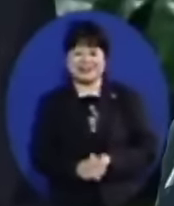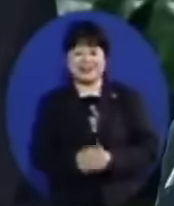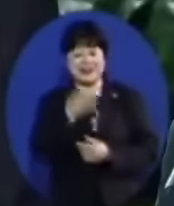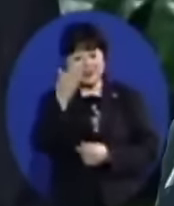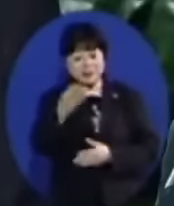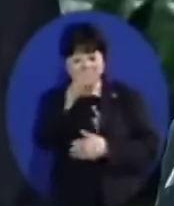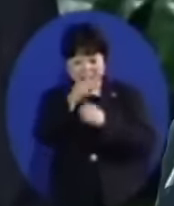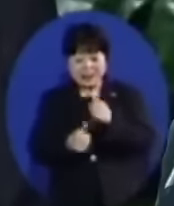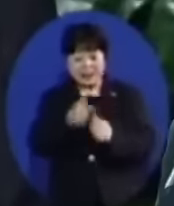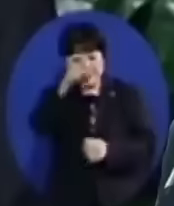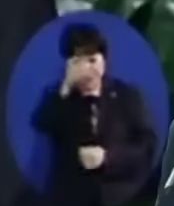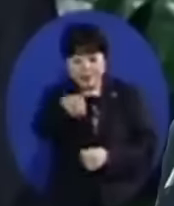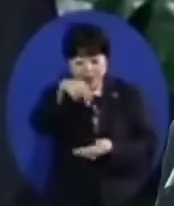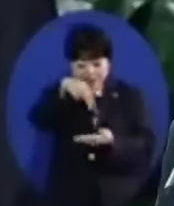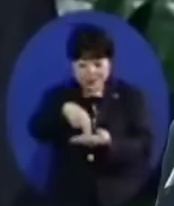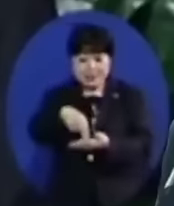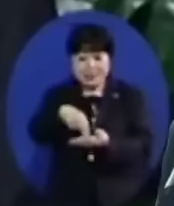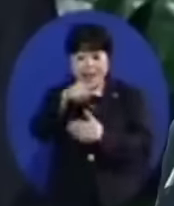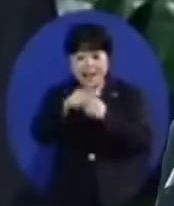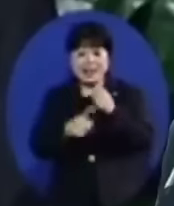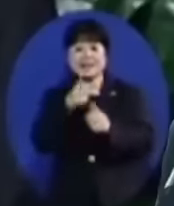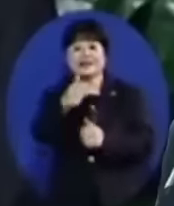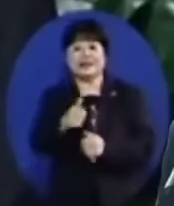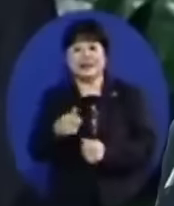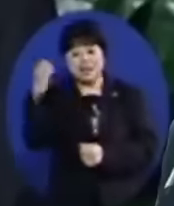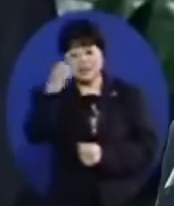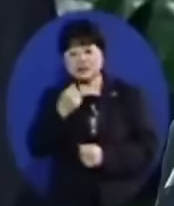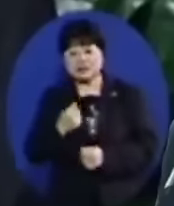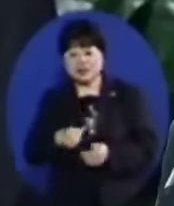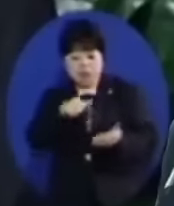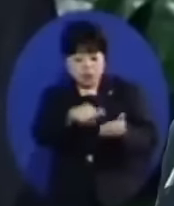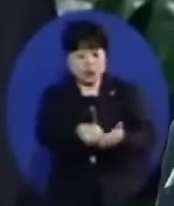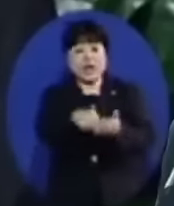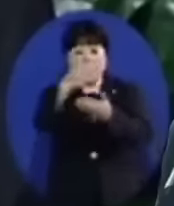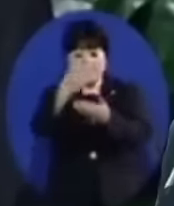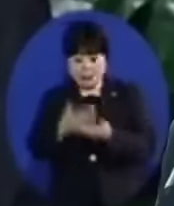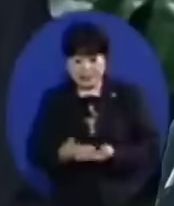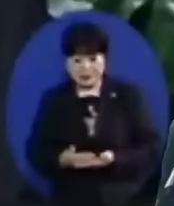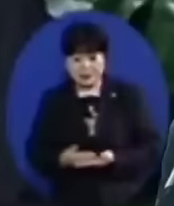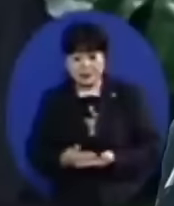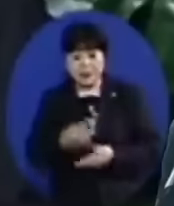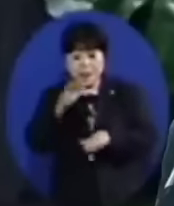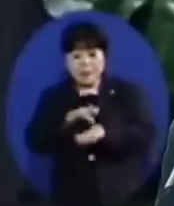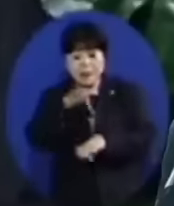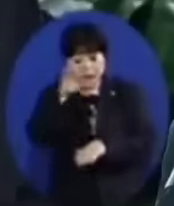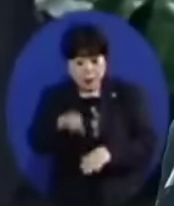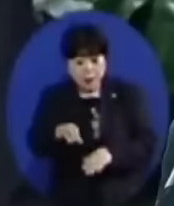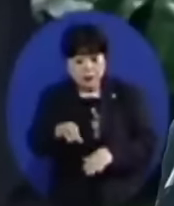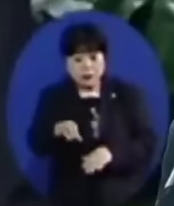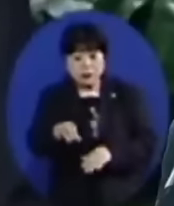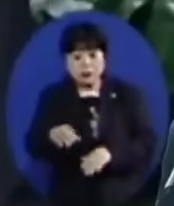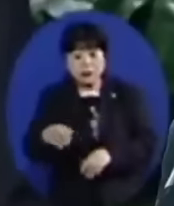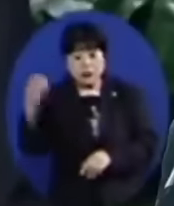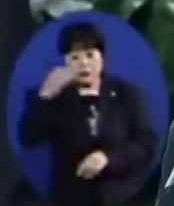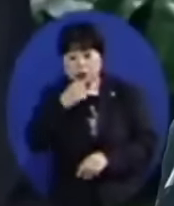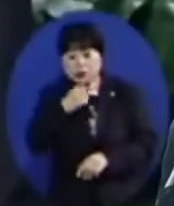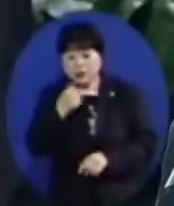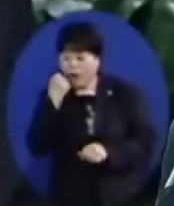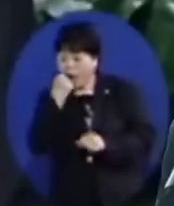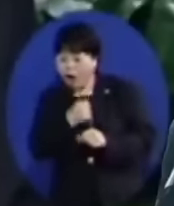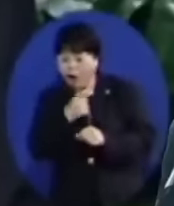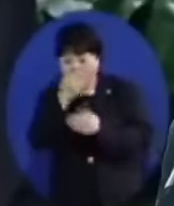여러분은 하나님 앞에 섰을 때 하나님 아는 성령이 도장 받았구나. 마귀 앞에 섰을 때도 와 성령이 도장을 받았네.